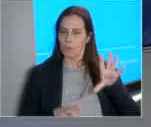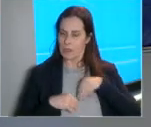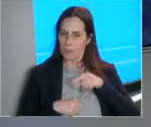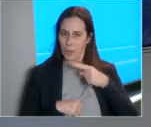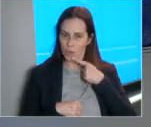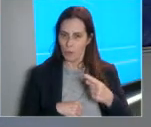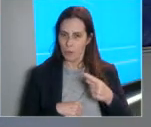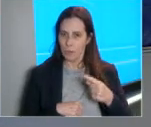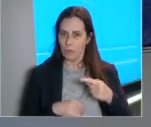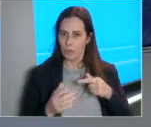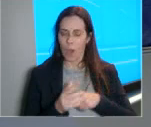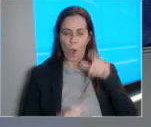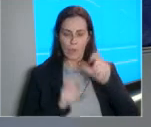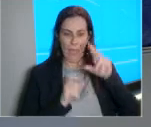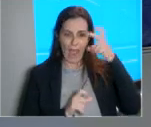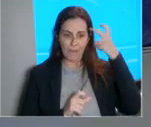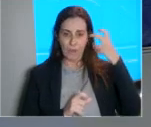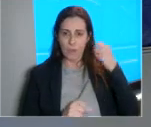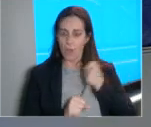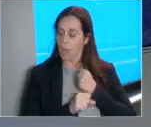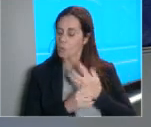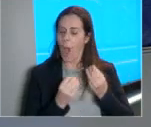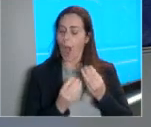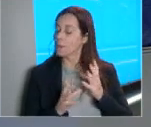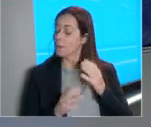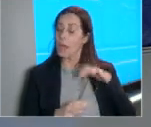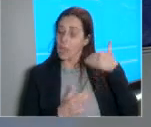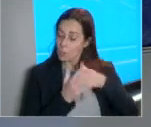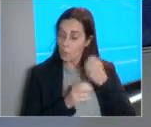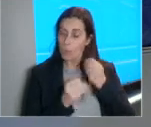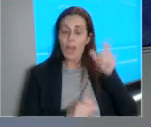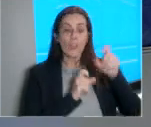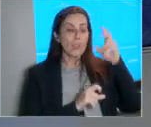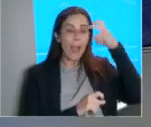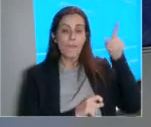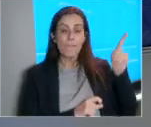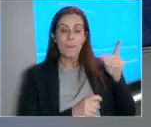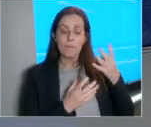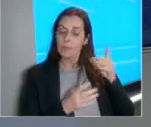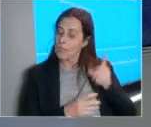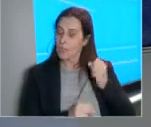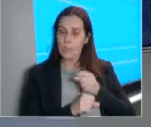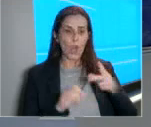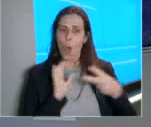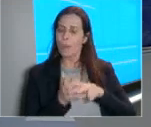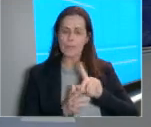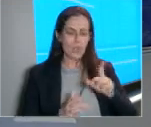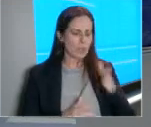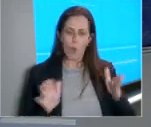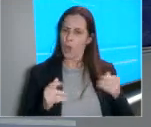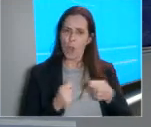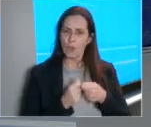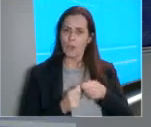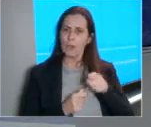אומר. כלפי האוכלוסייה הערבית נעשה המון, יעשה המון וצריך לעשות המון, נקודה. זה לא פוליטיקה, זה לא שמאל ולא